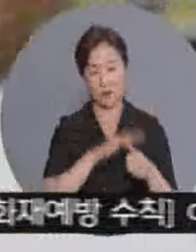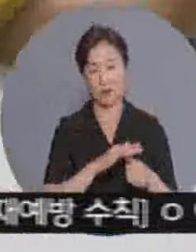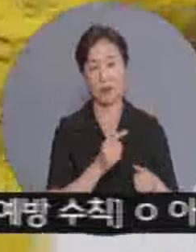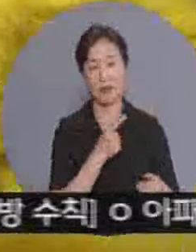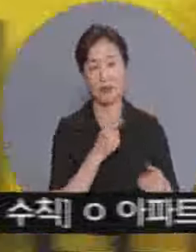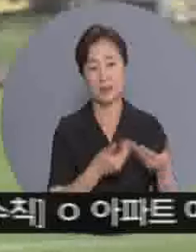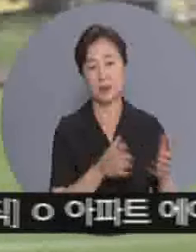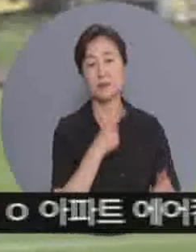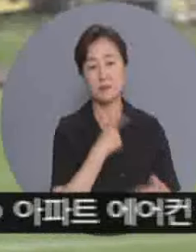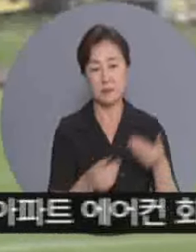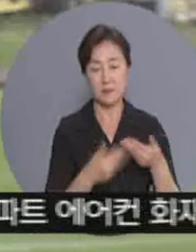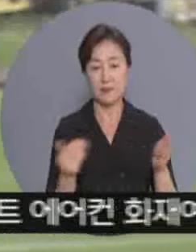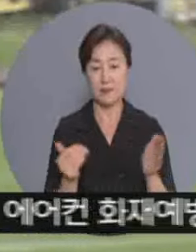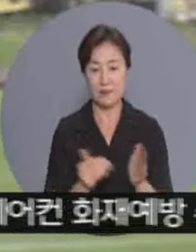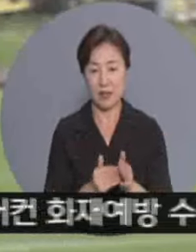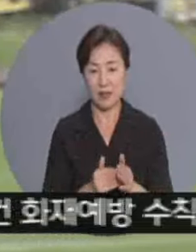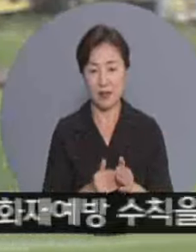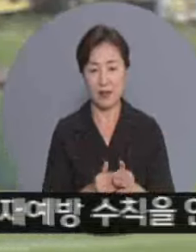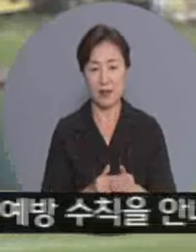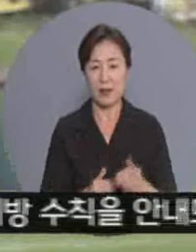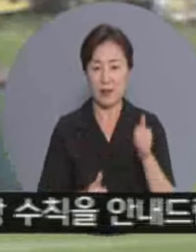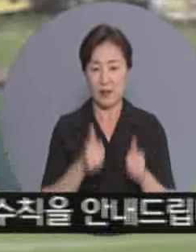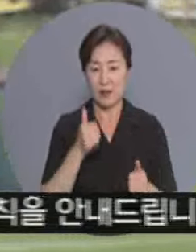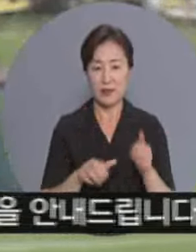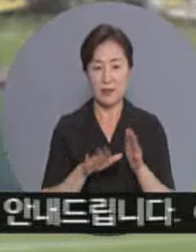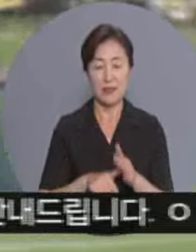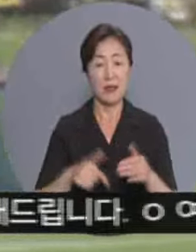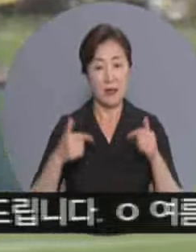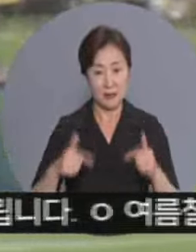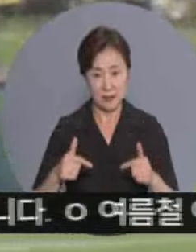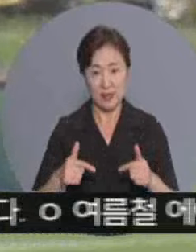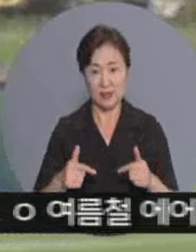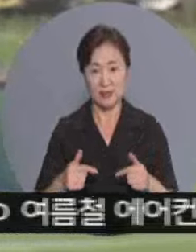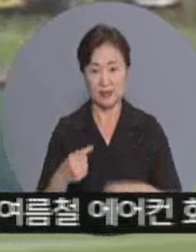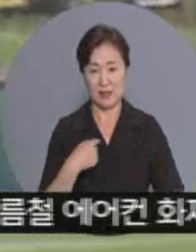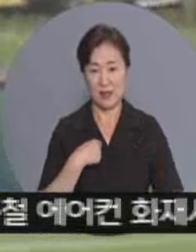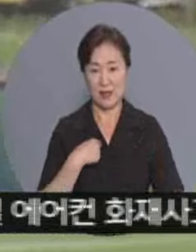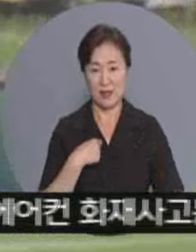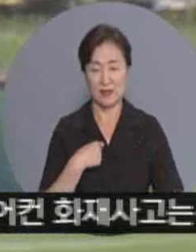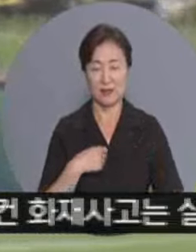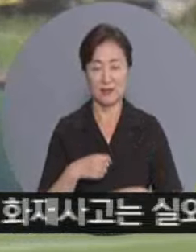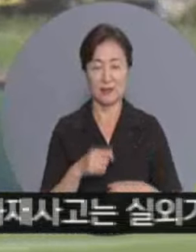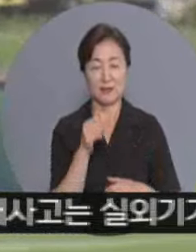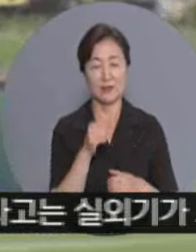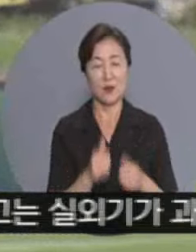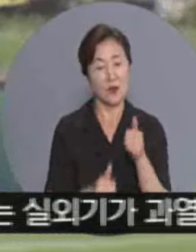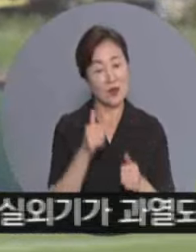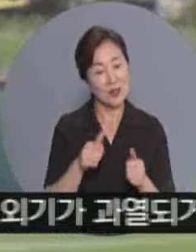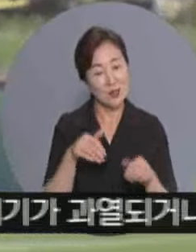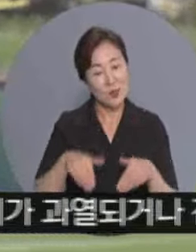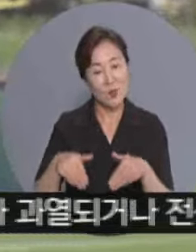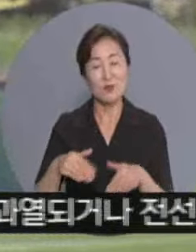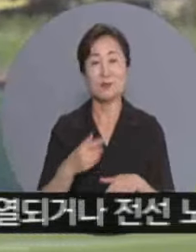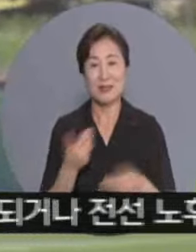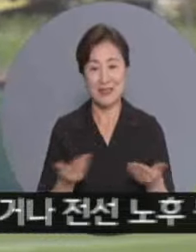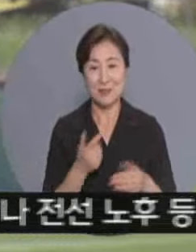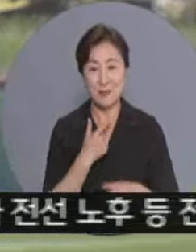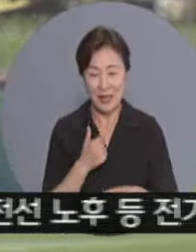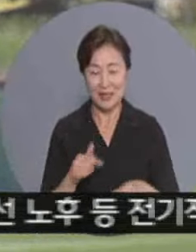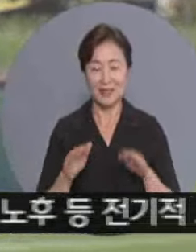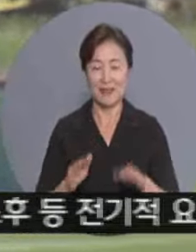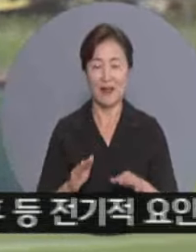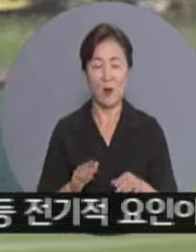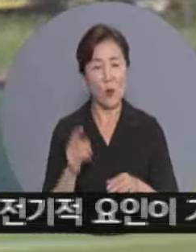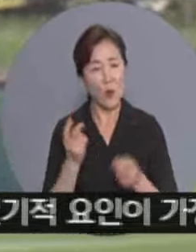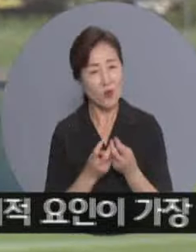인재입니다. 매 경기마다 제가 골보이로 가는데 어떻게 하면 저기에서